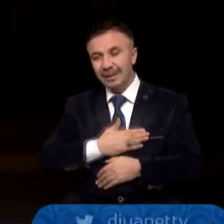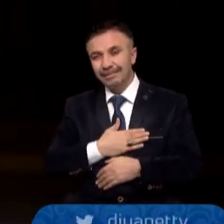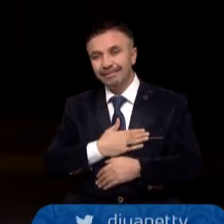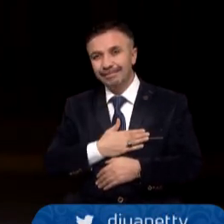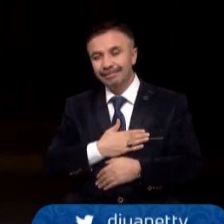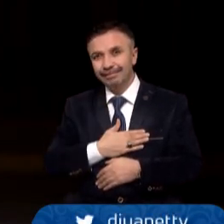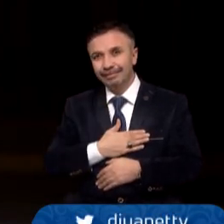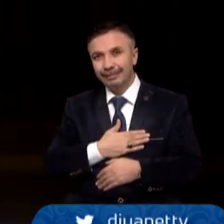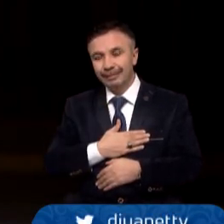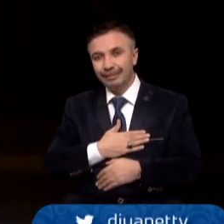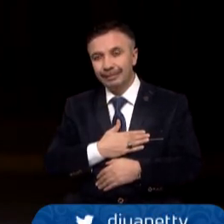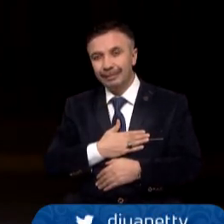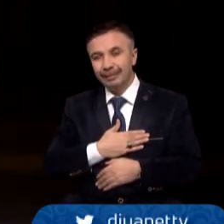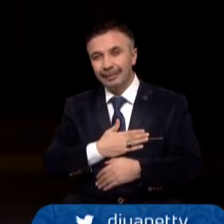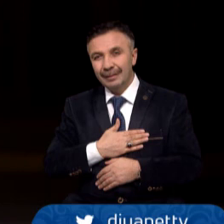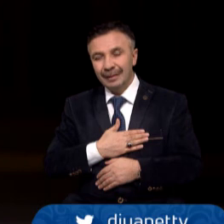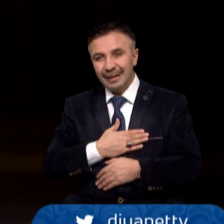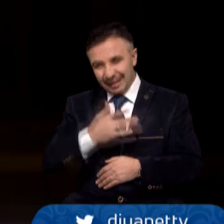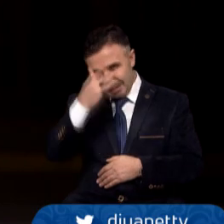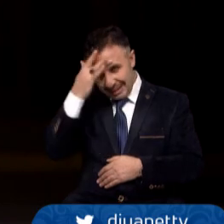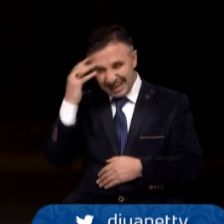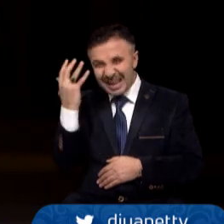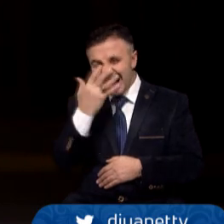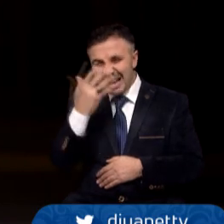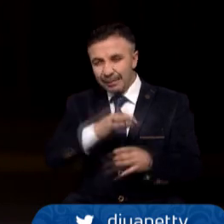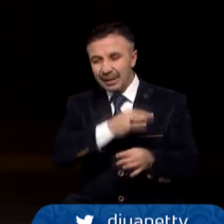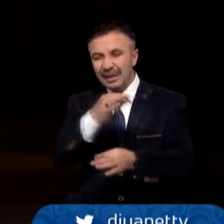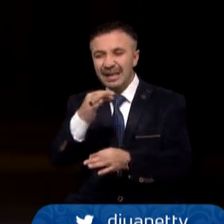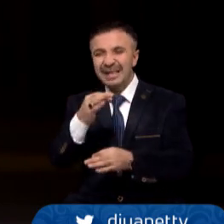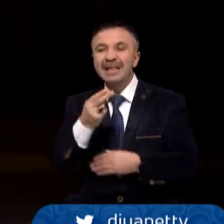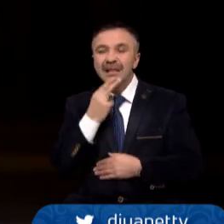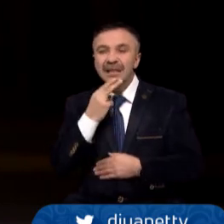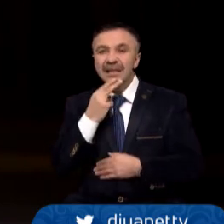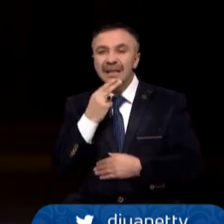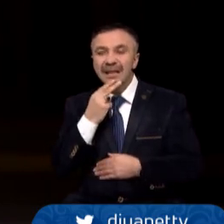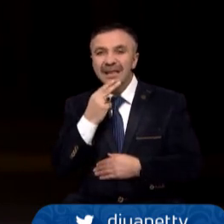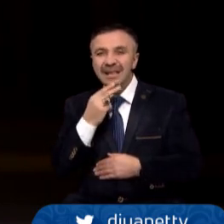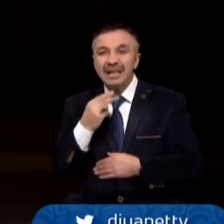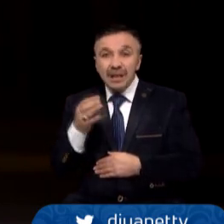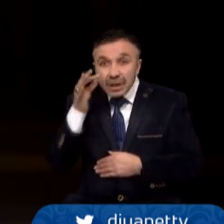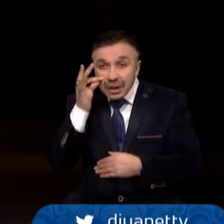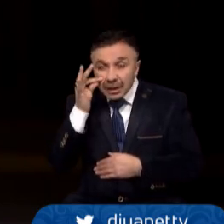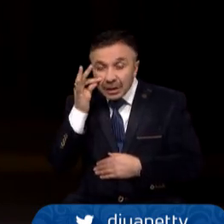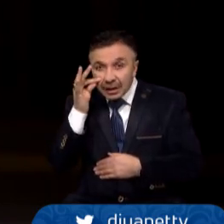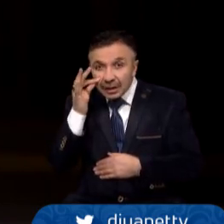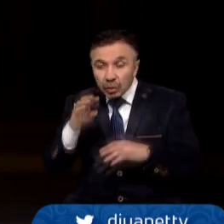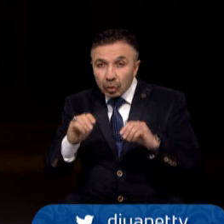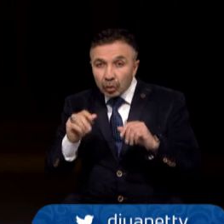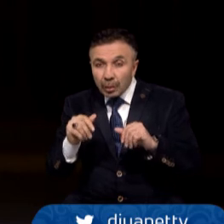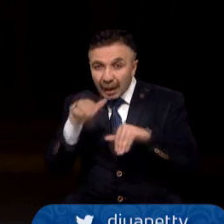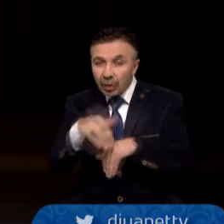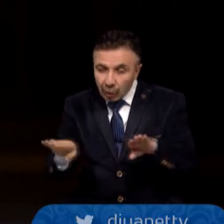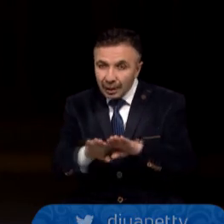bu peygamber Sallallahu Aleyhi ve Sellem Efendimiz Biz cahili Arapların kızları diri diri toprağa